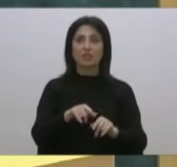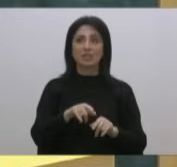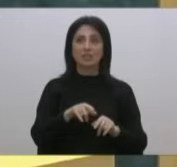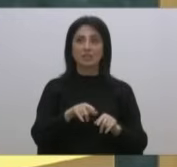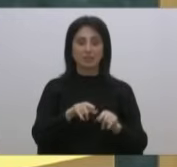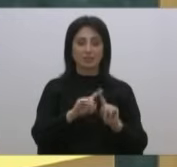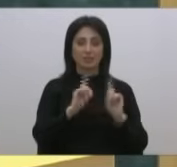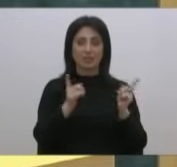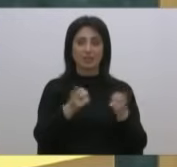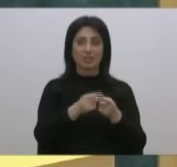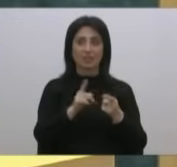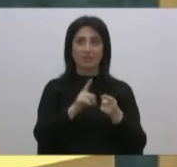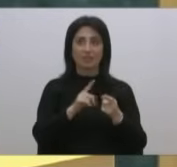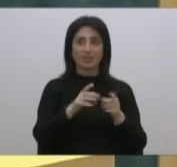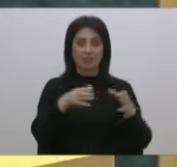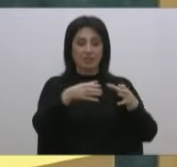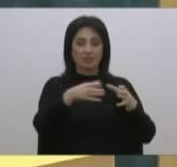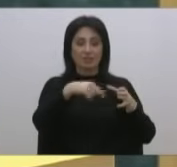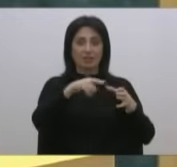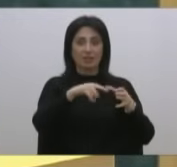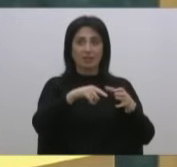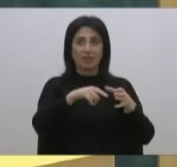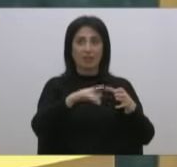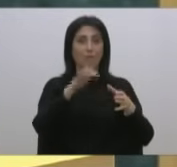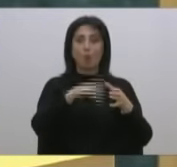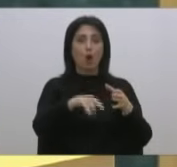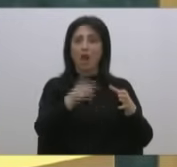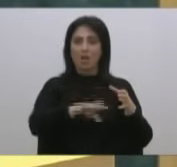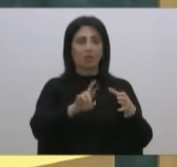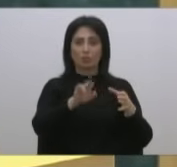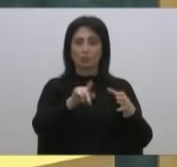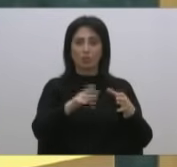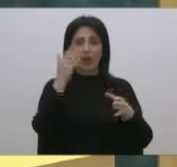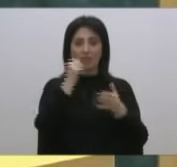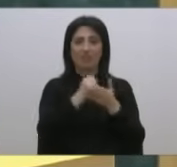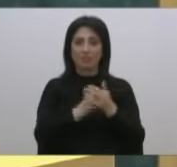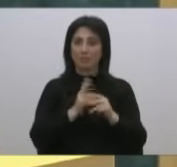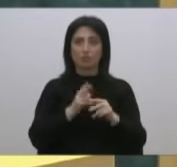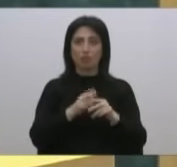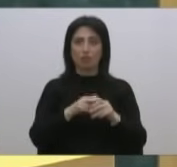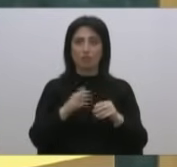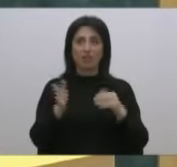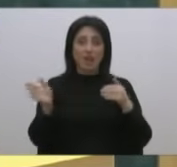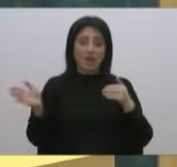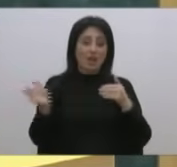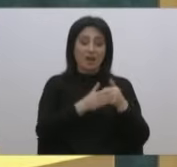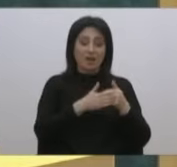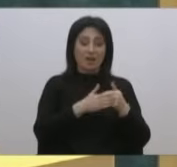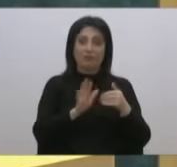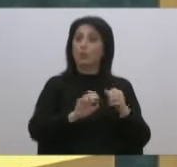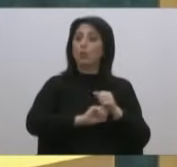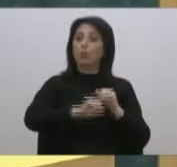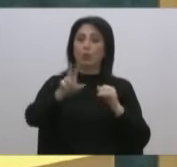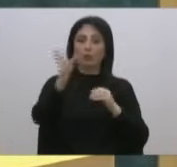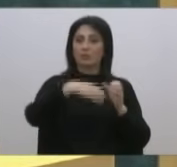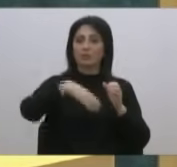mozdraubis, ragaz sindikatis garda, mokalake am kvekanaši ardarčeboda, aris gamum khuravi ardarčeboda,